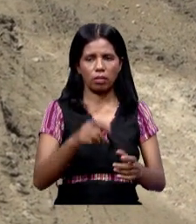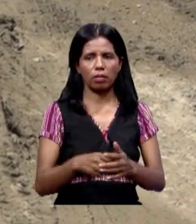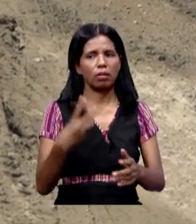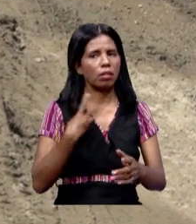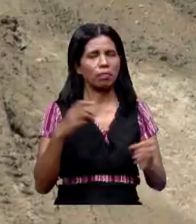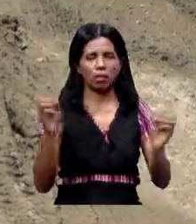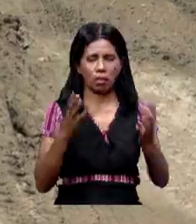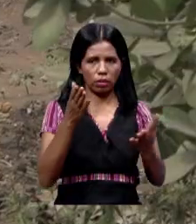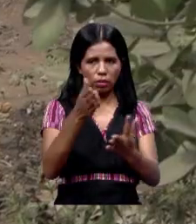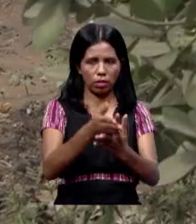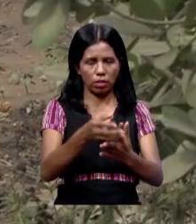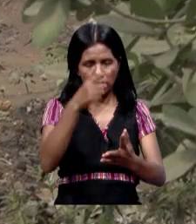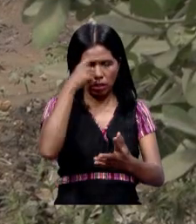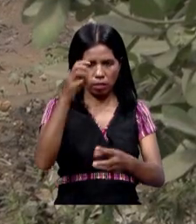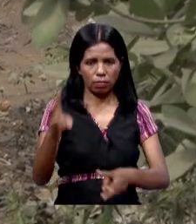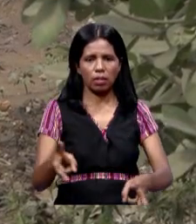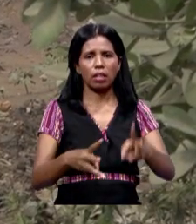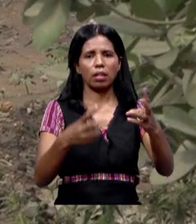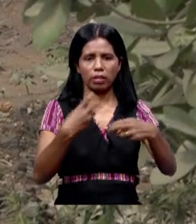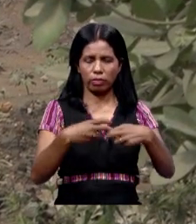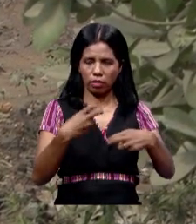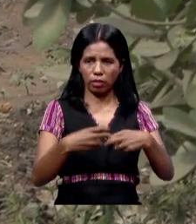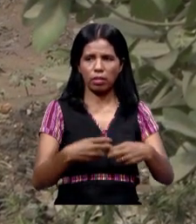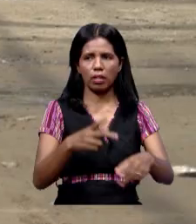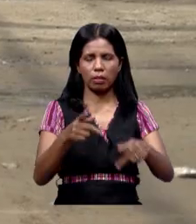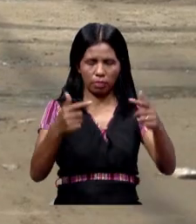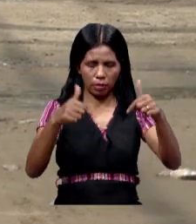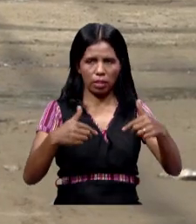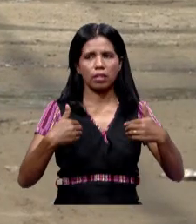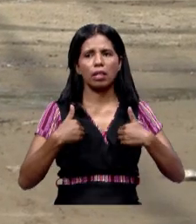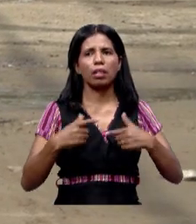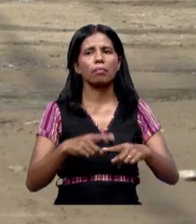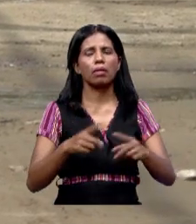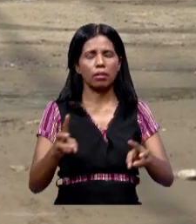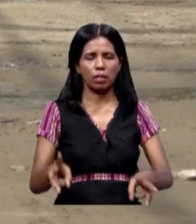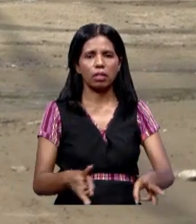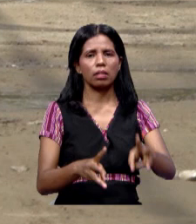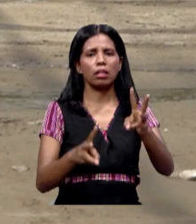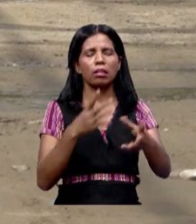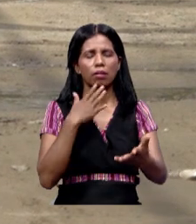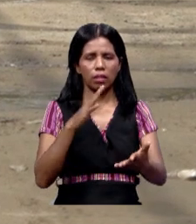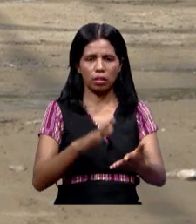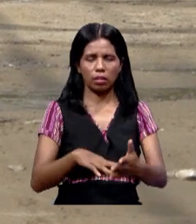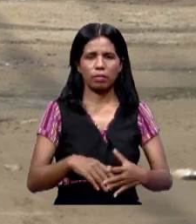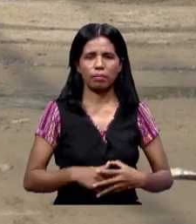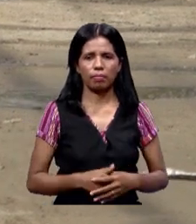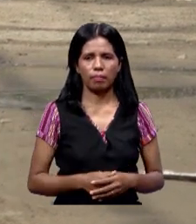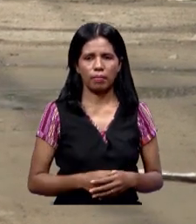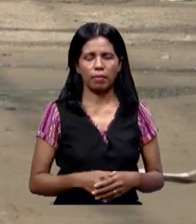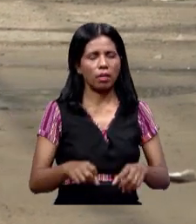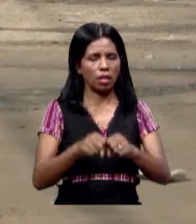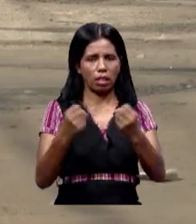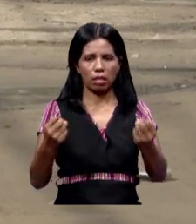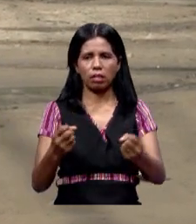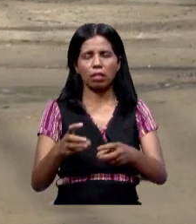latoh ini tambah dalan aras kelas. Emma mai ini iya mai be tambah dalan maka ladian. Pes bambu tele